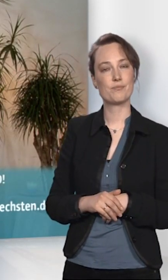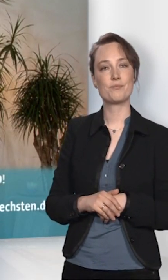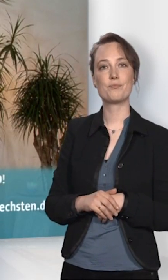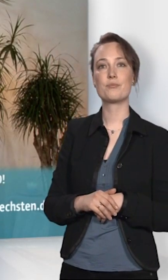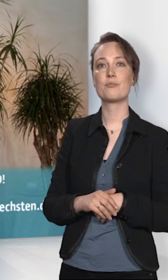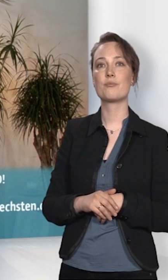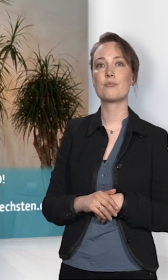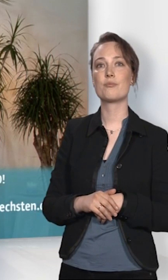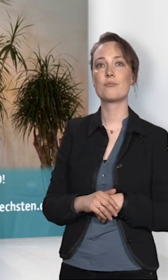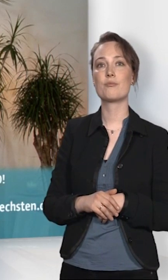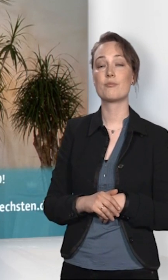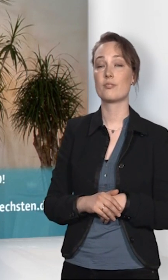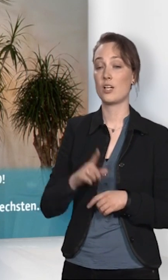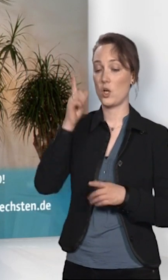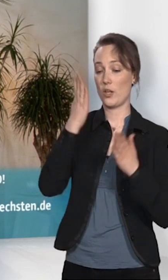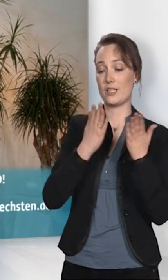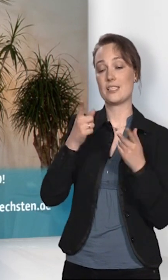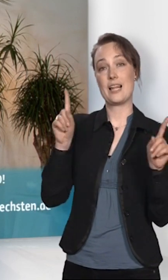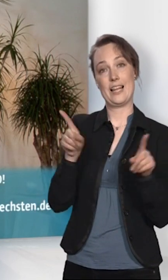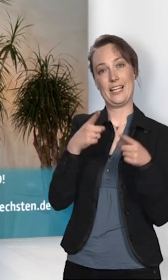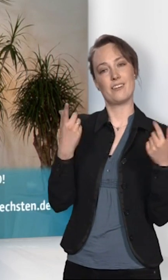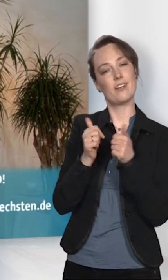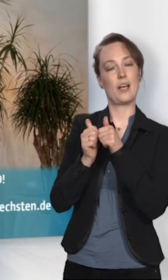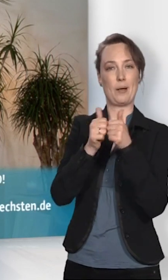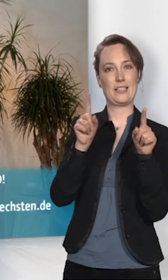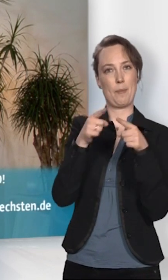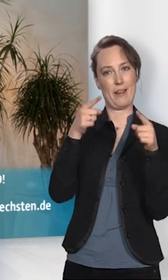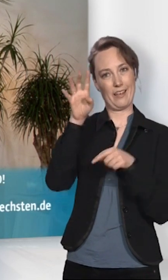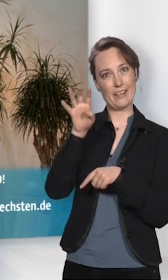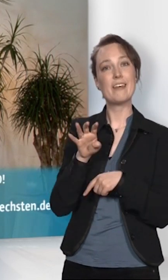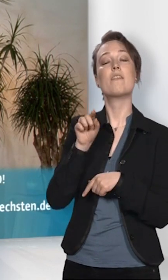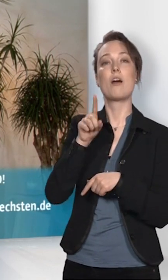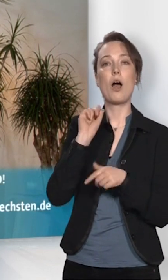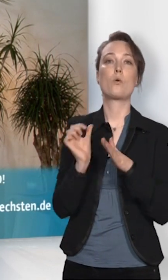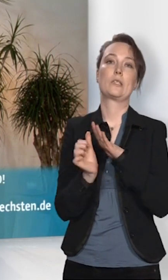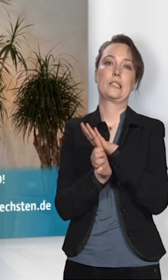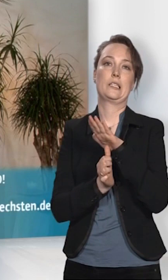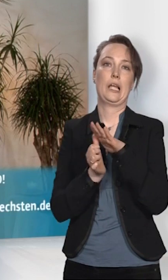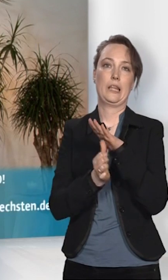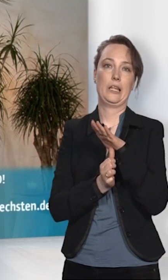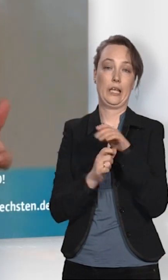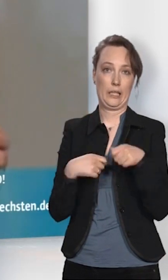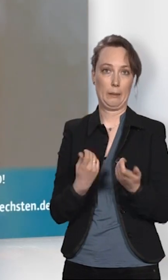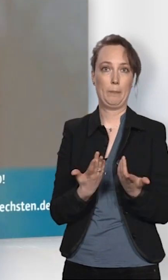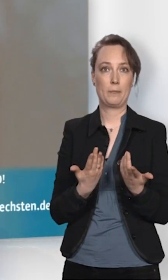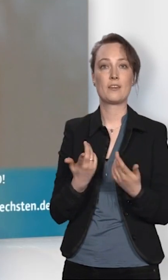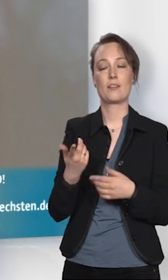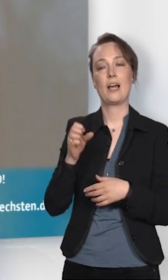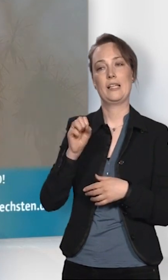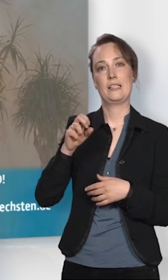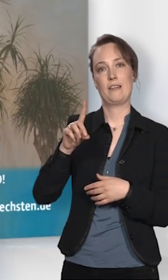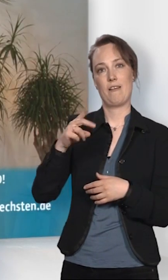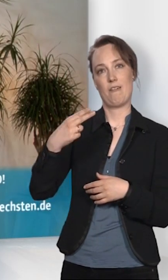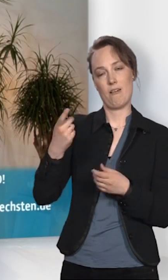Die gemeinsamen Lieder des Gottesdienstes sind auch auf einer CD von SDH erschienen.